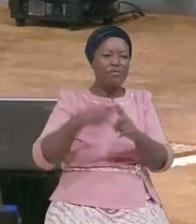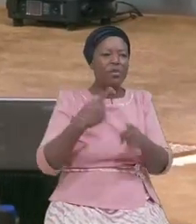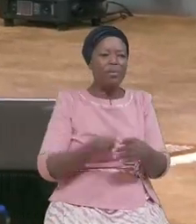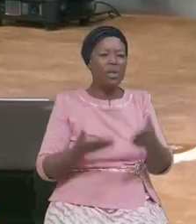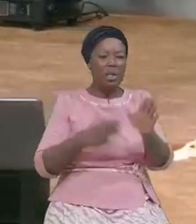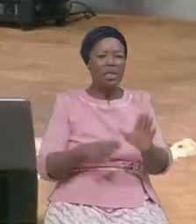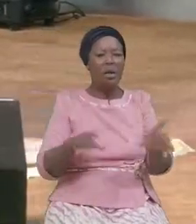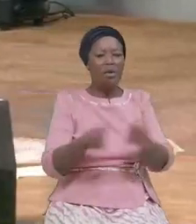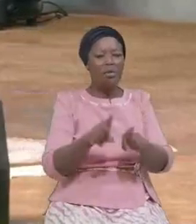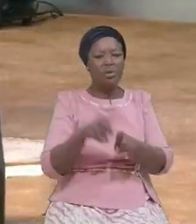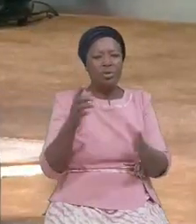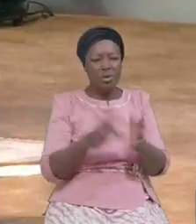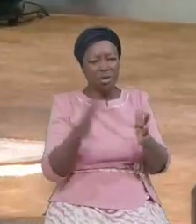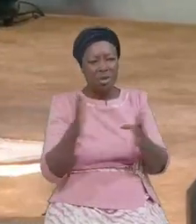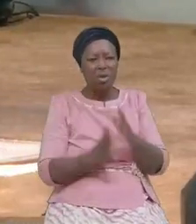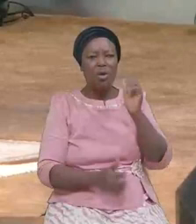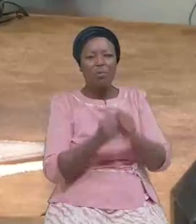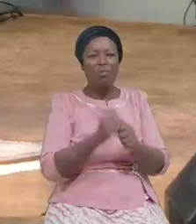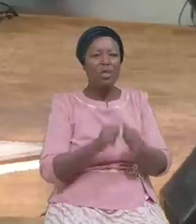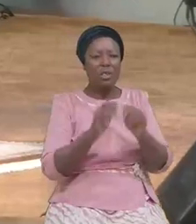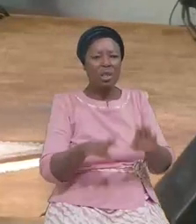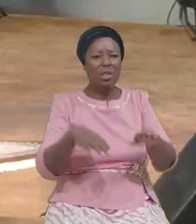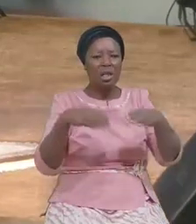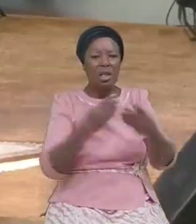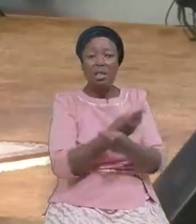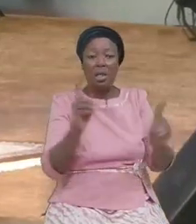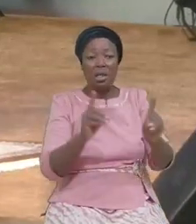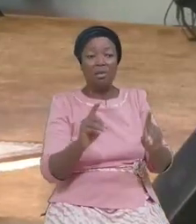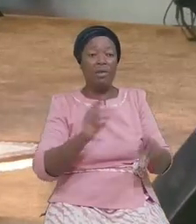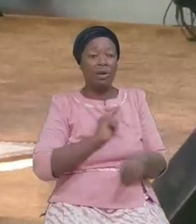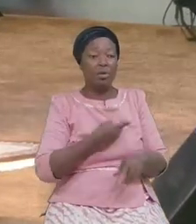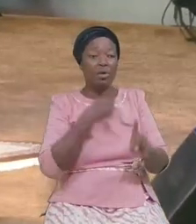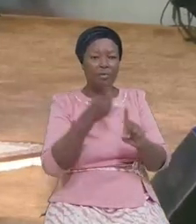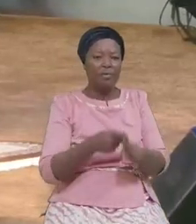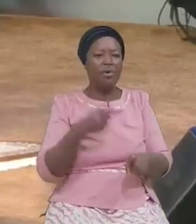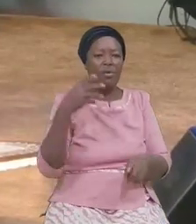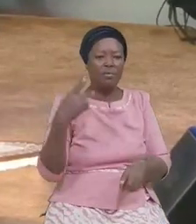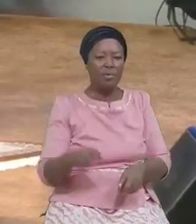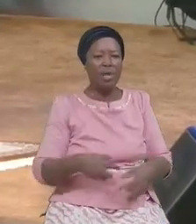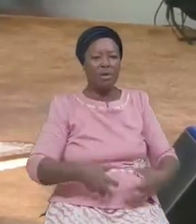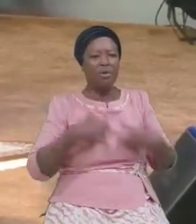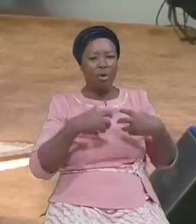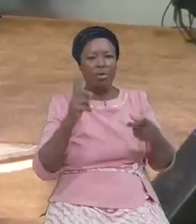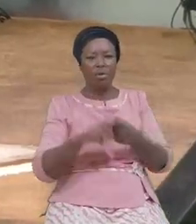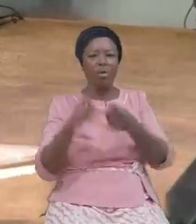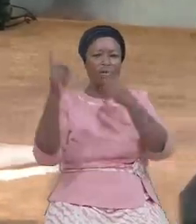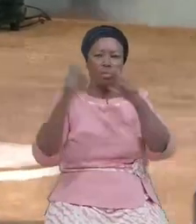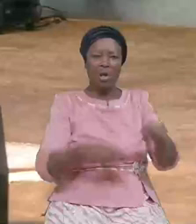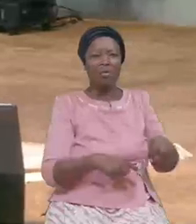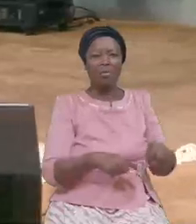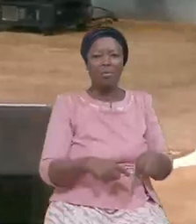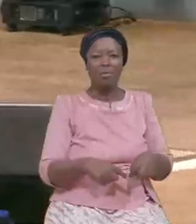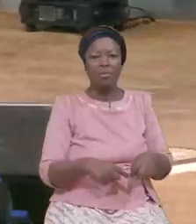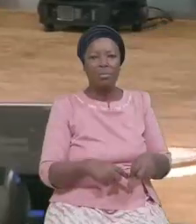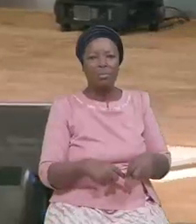morts, Jésus. Qui nous délivre de la colère à venir. C'est ce que le Seigneur espère